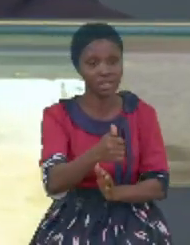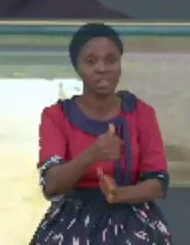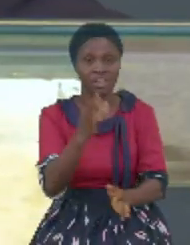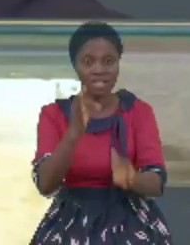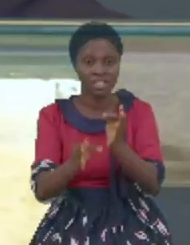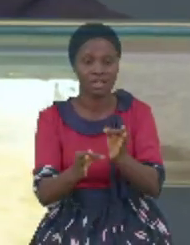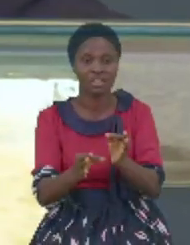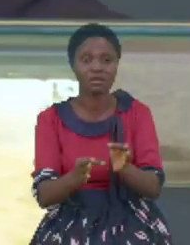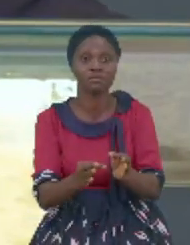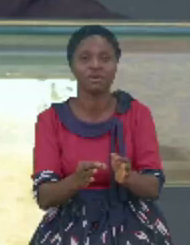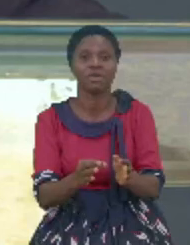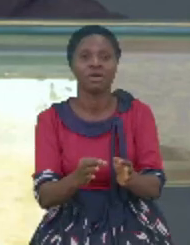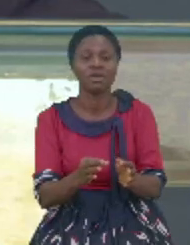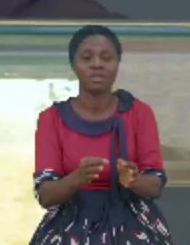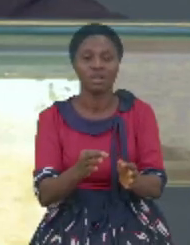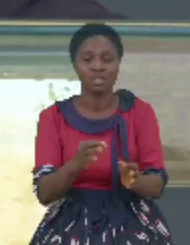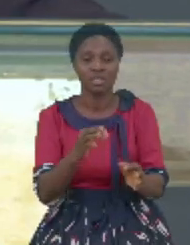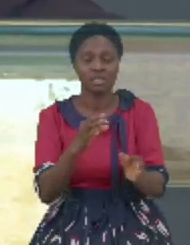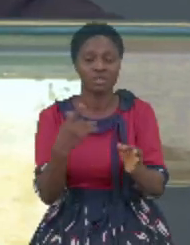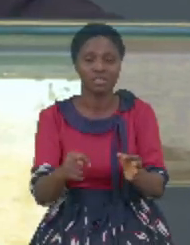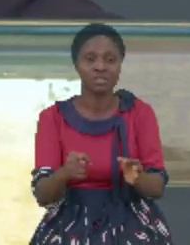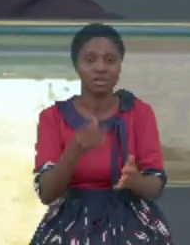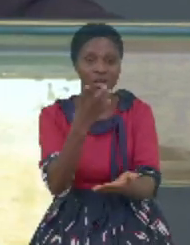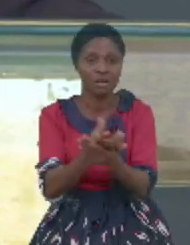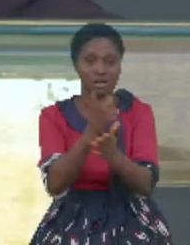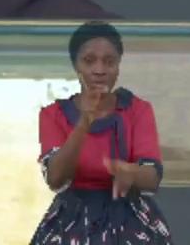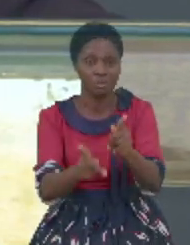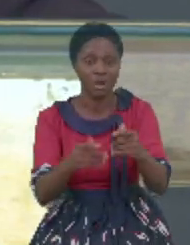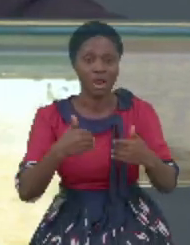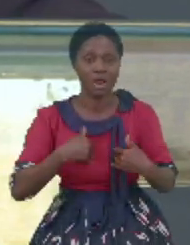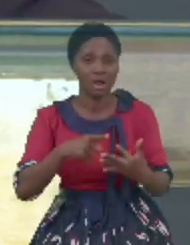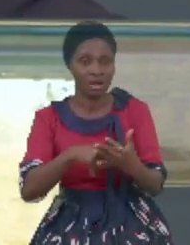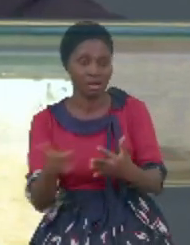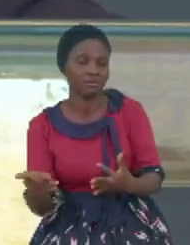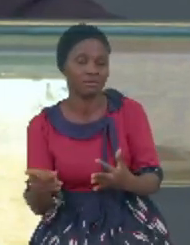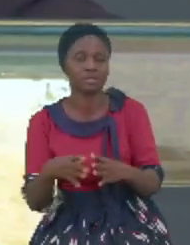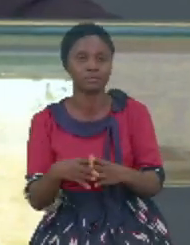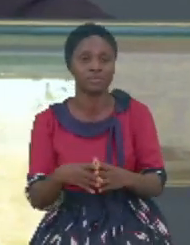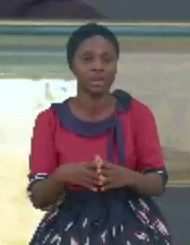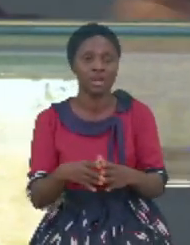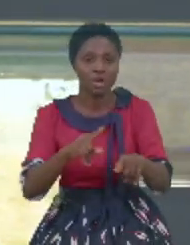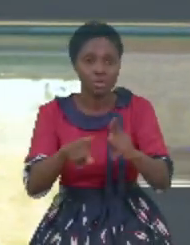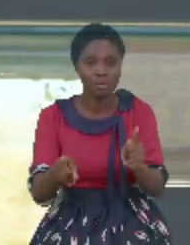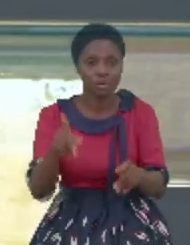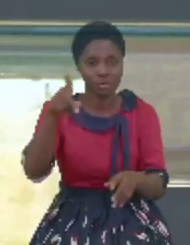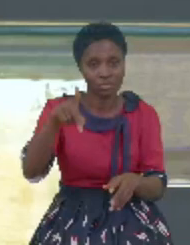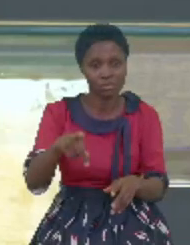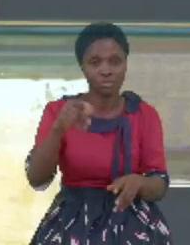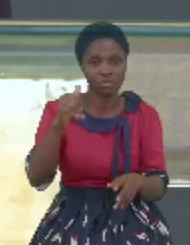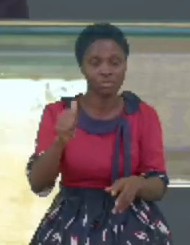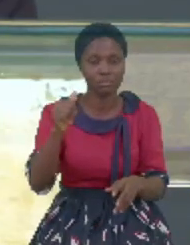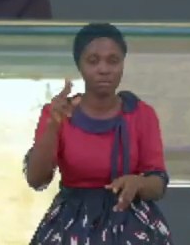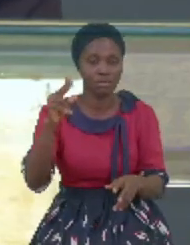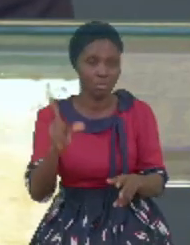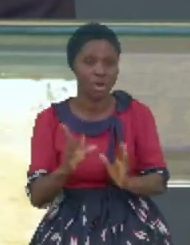que les prisonniers s'étaient enfuis. Mais Paul cria d'une voix